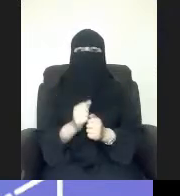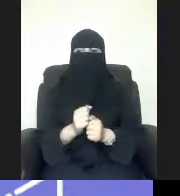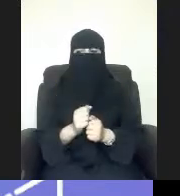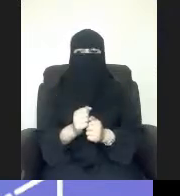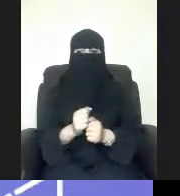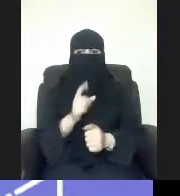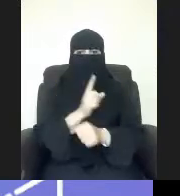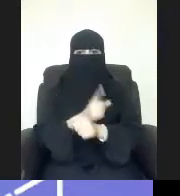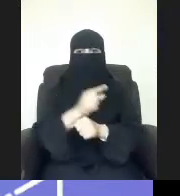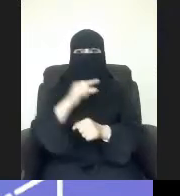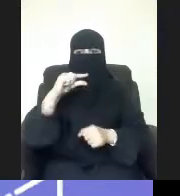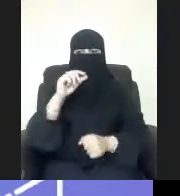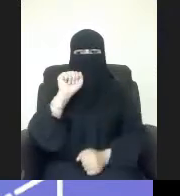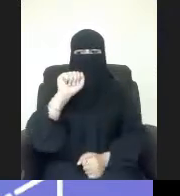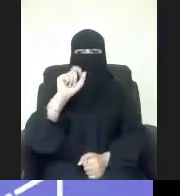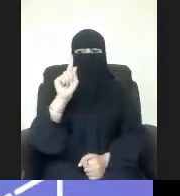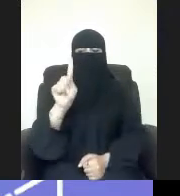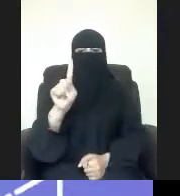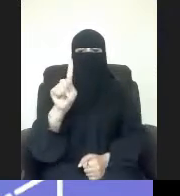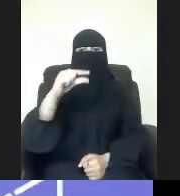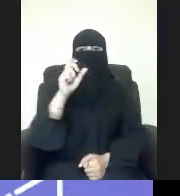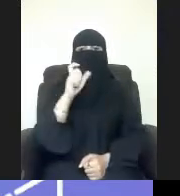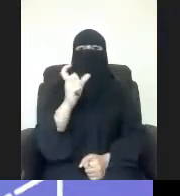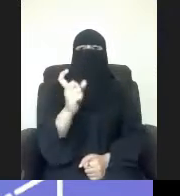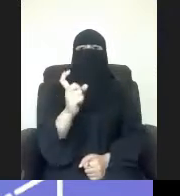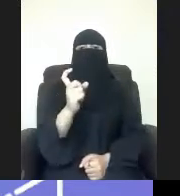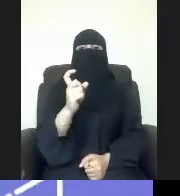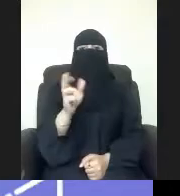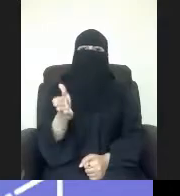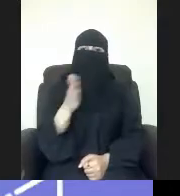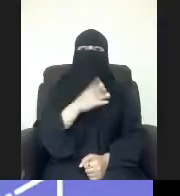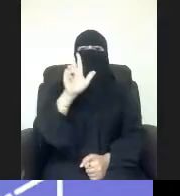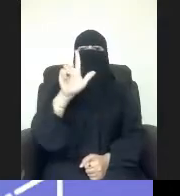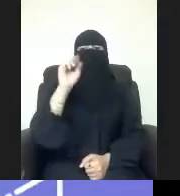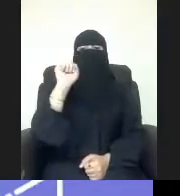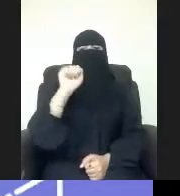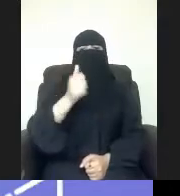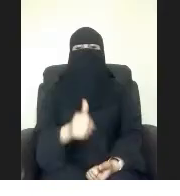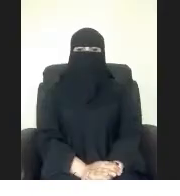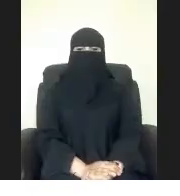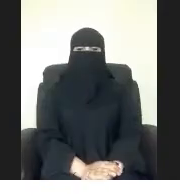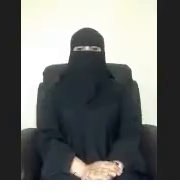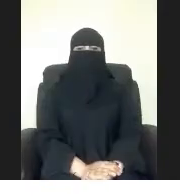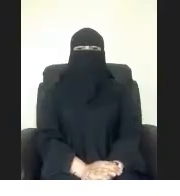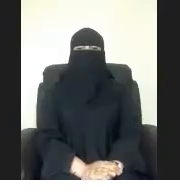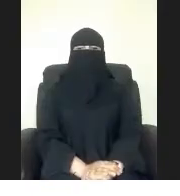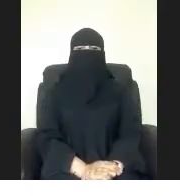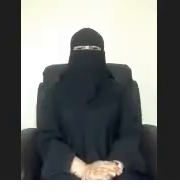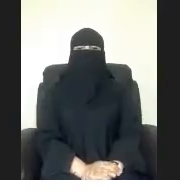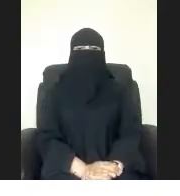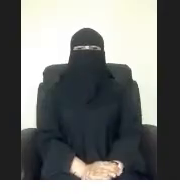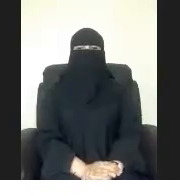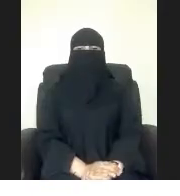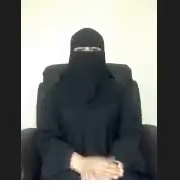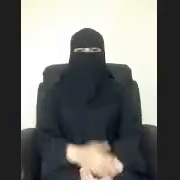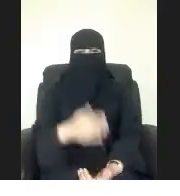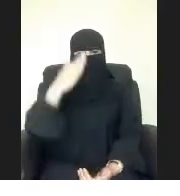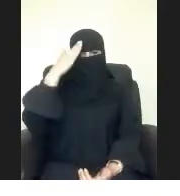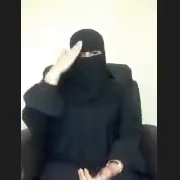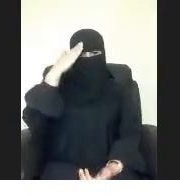تصميم التعلم المدمج المفهوم والنموذج. الكلمة لك، تفضل أستاذ دكتور. على كل حال شكرا